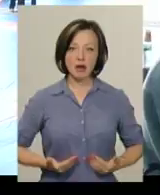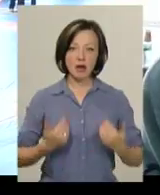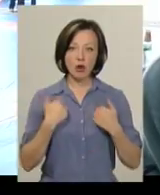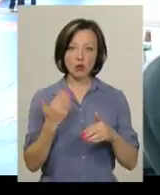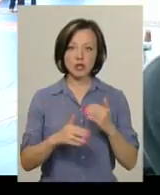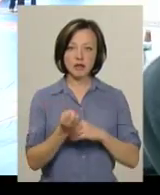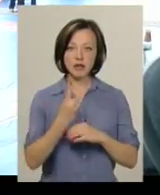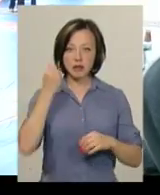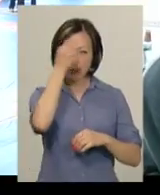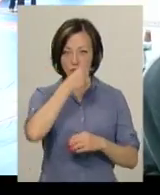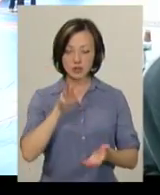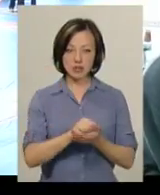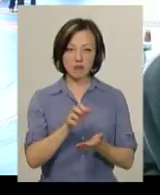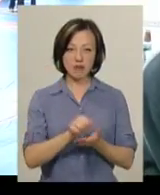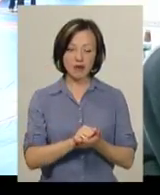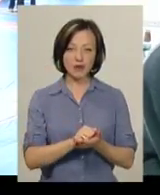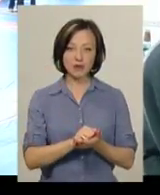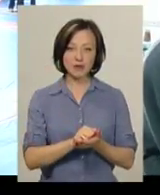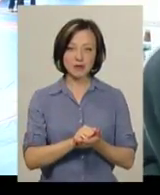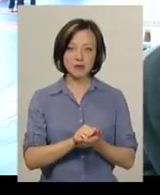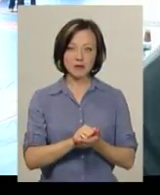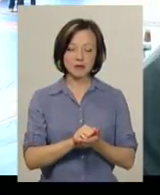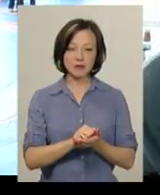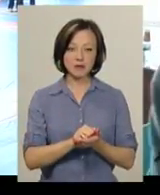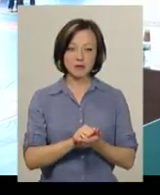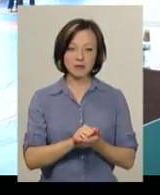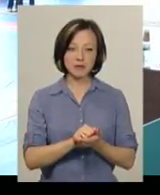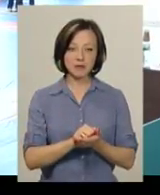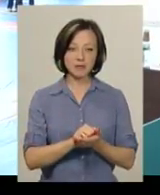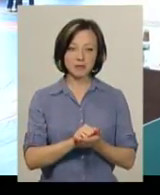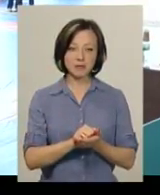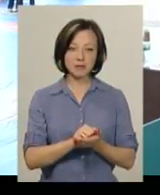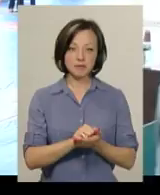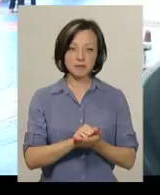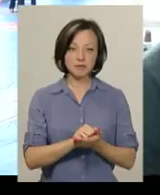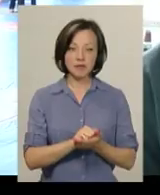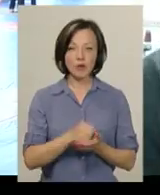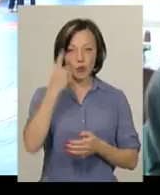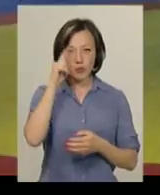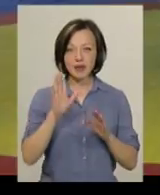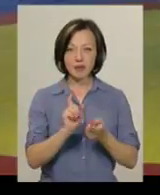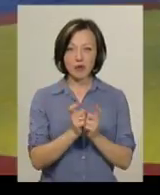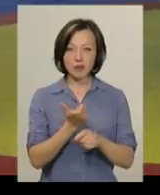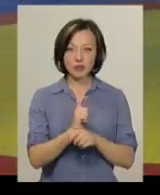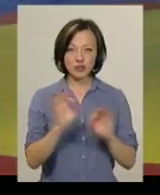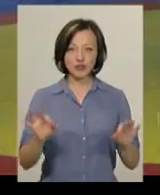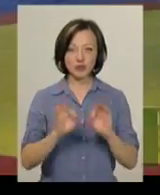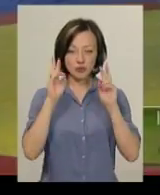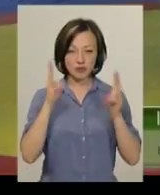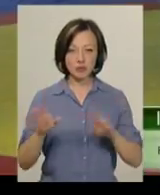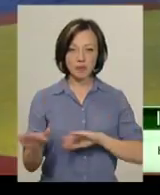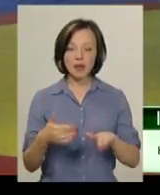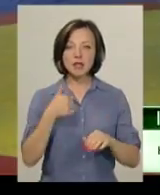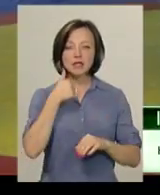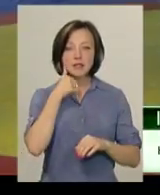вже 12 років займаюся, то вмію так боротися, більше нічого. Завтра, 6 липня, на